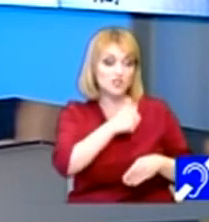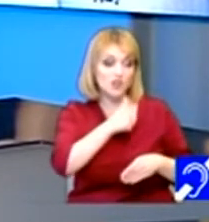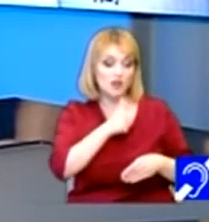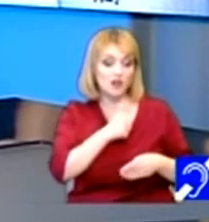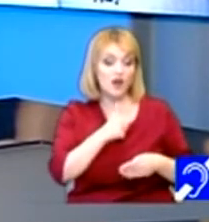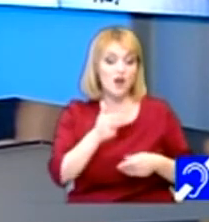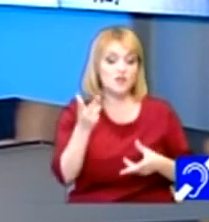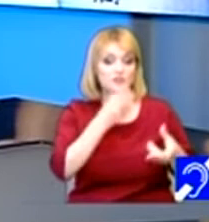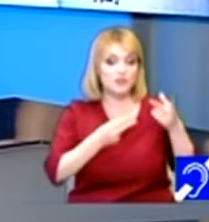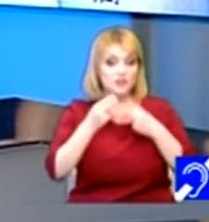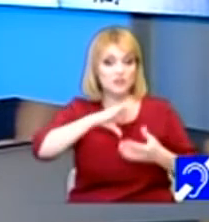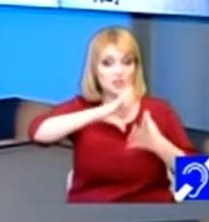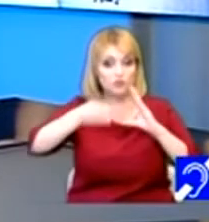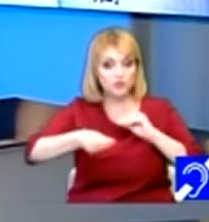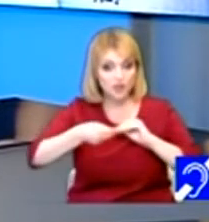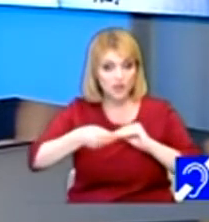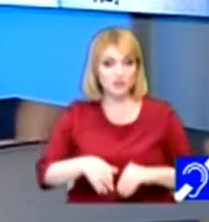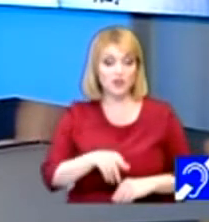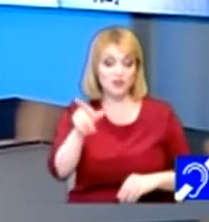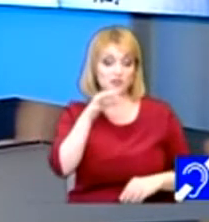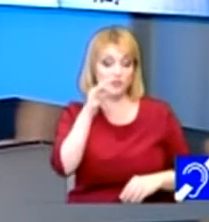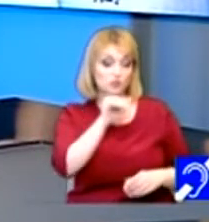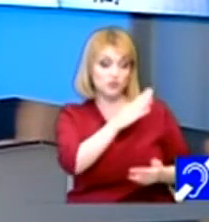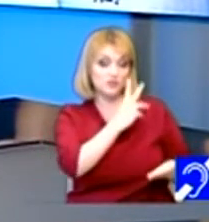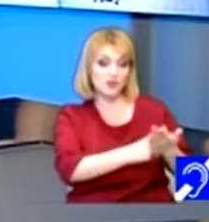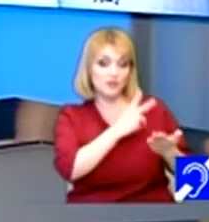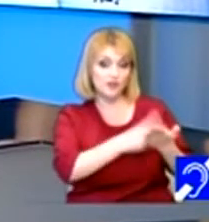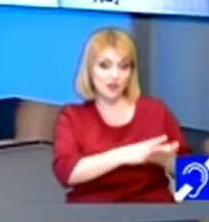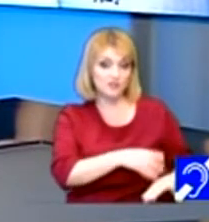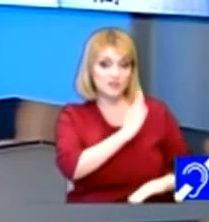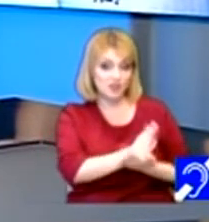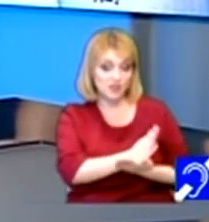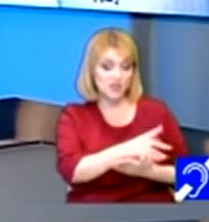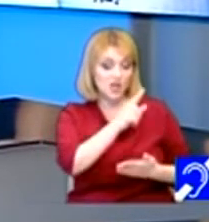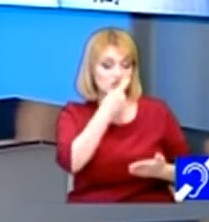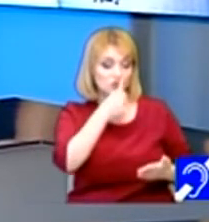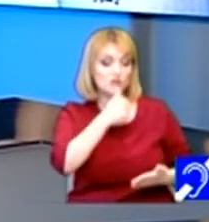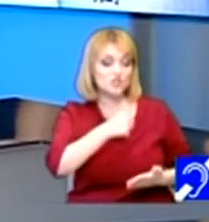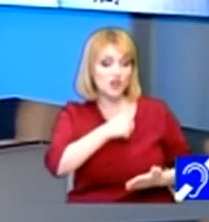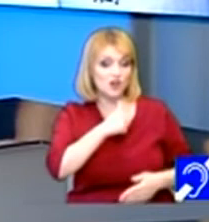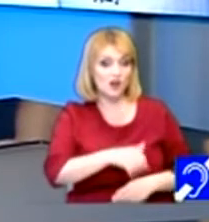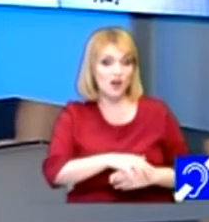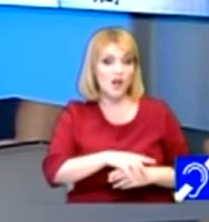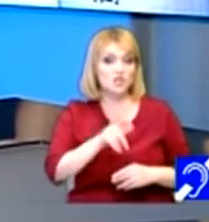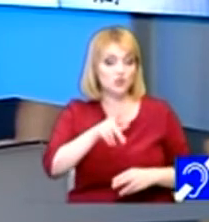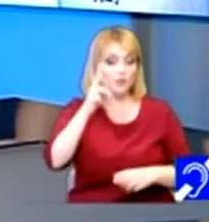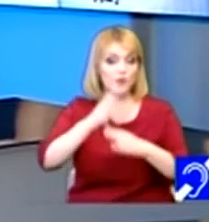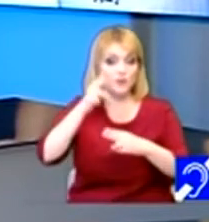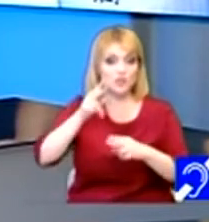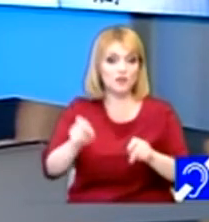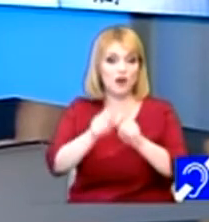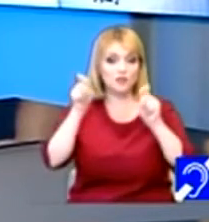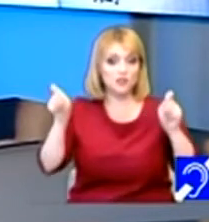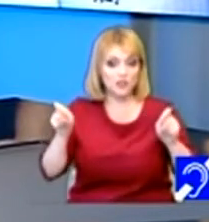scrutinul prezidențial. Ea spune că are și dovezi pe care urmează să le prezinte privind unele încercări de a zădărnici deschiderea secțiilor de votare